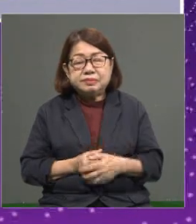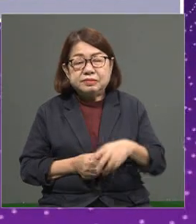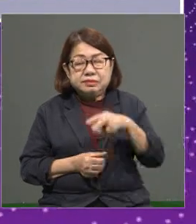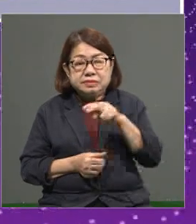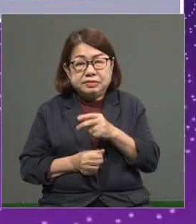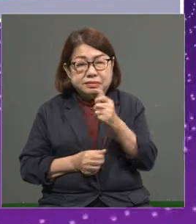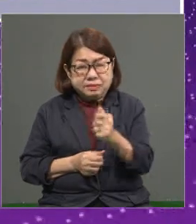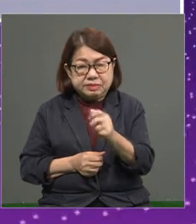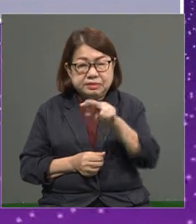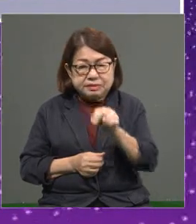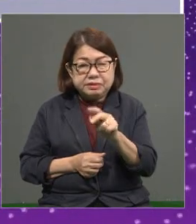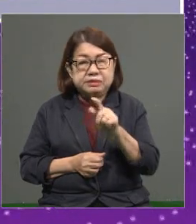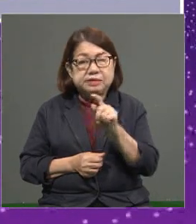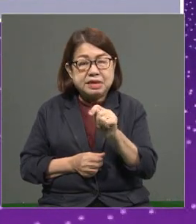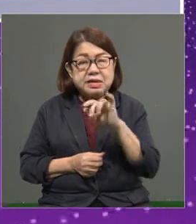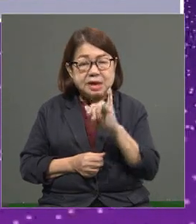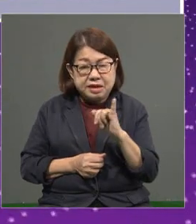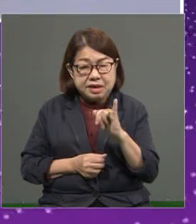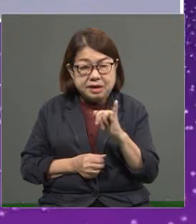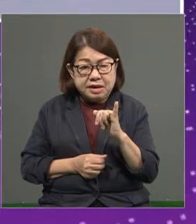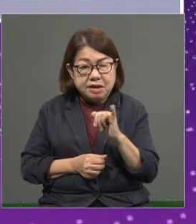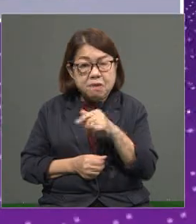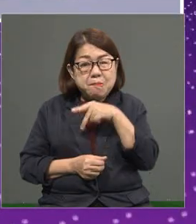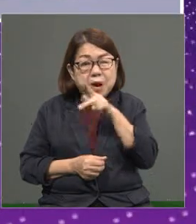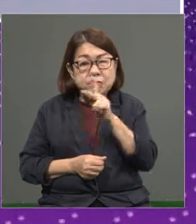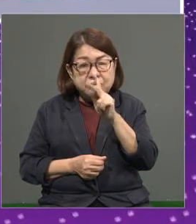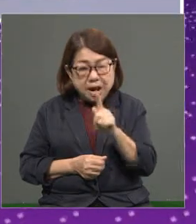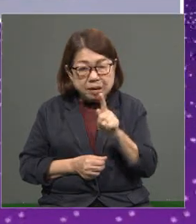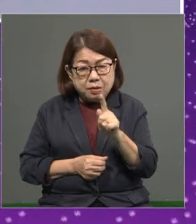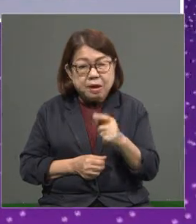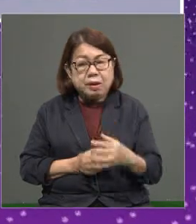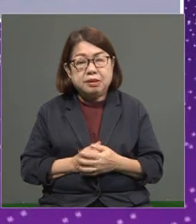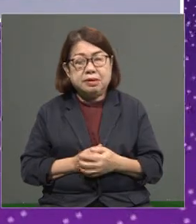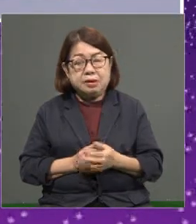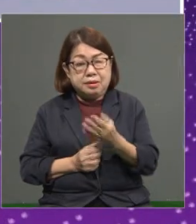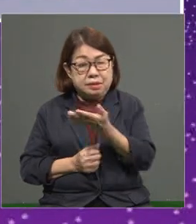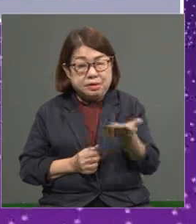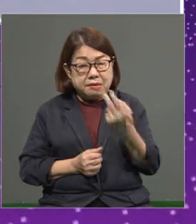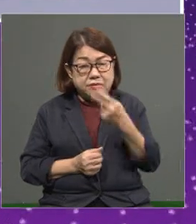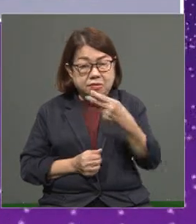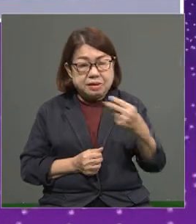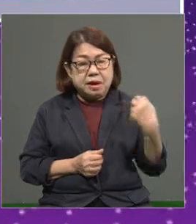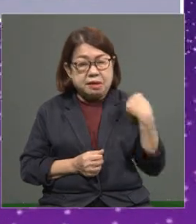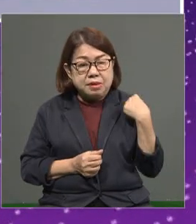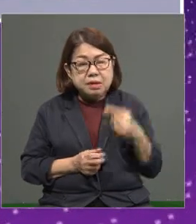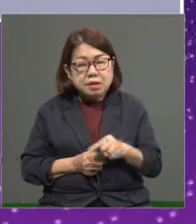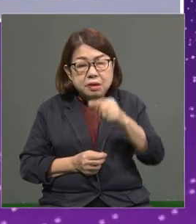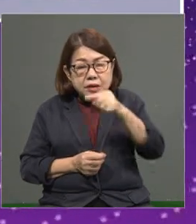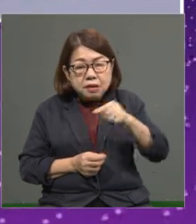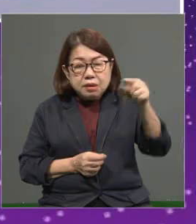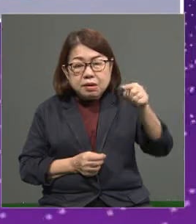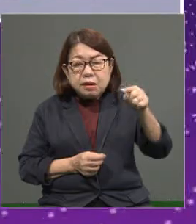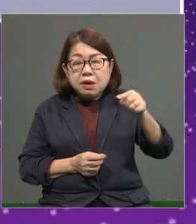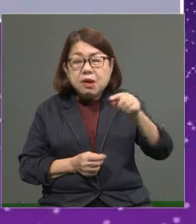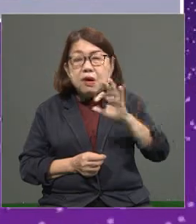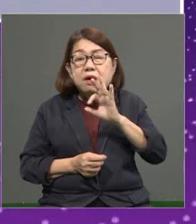นะ a an ntiนะครับ Fake NewCenter Thailandเท่านั้นนะครับและให้สังเกตว่าจะมีสัญลักษณ์ติ๊กถูกสีฟ้าต่อใช้